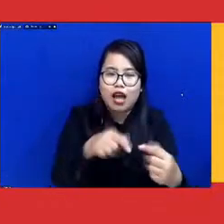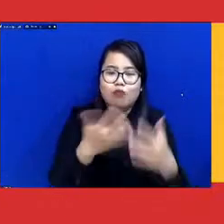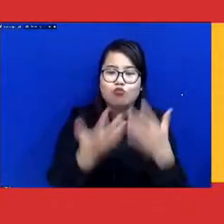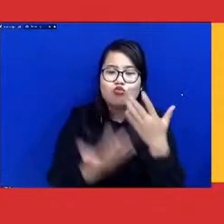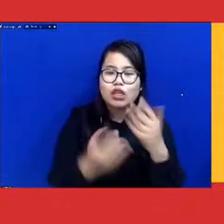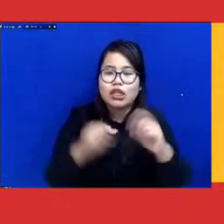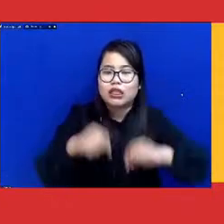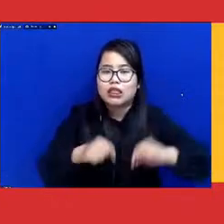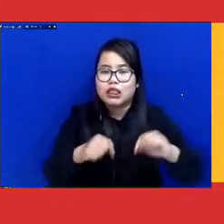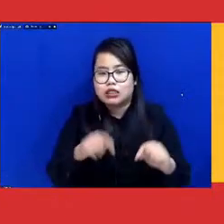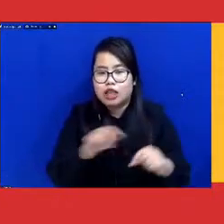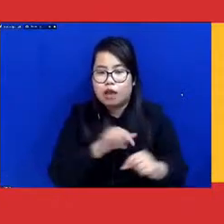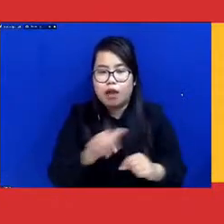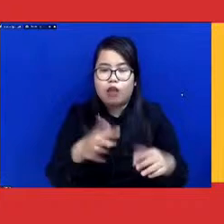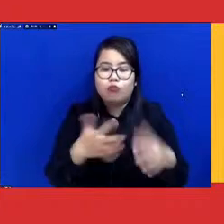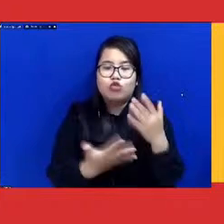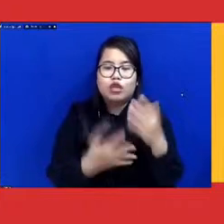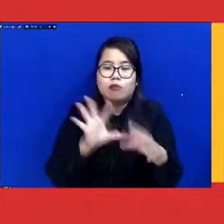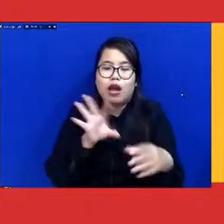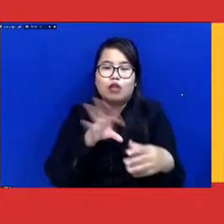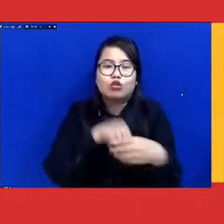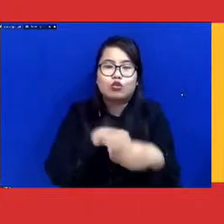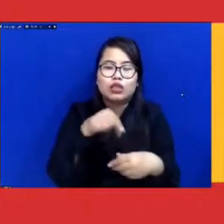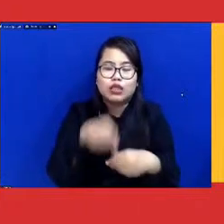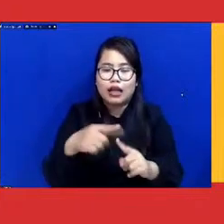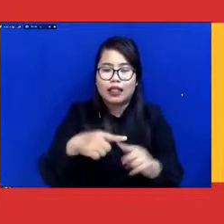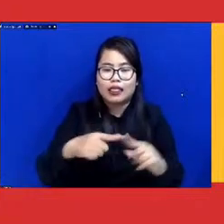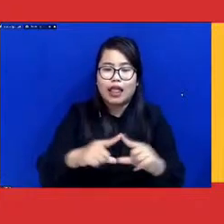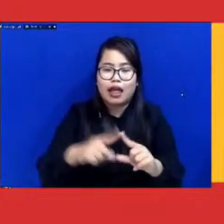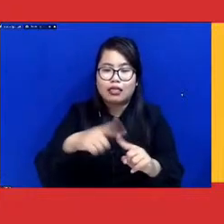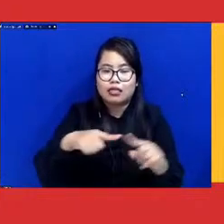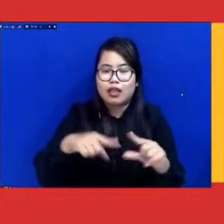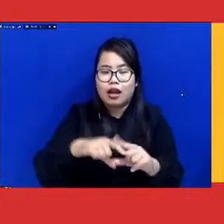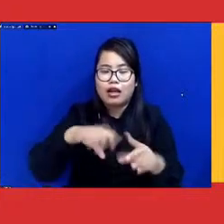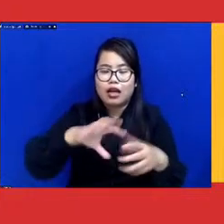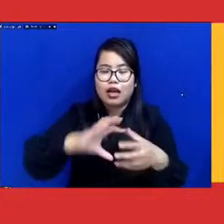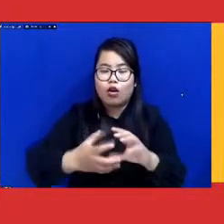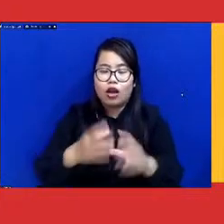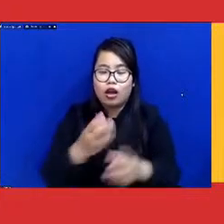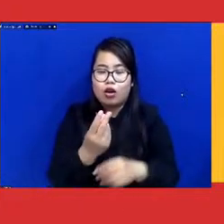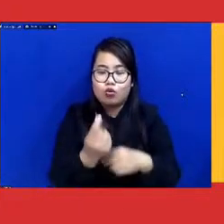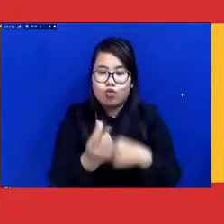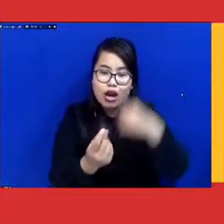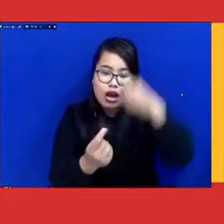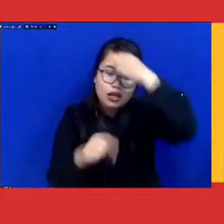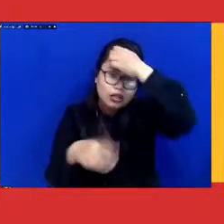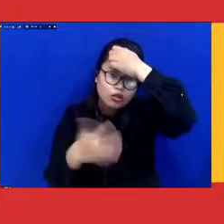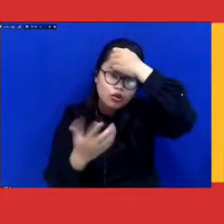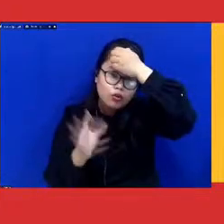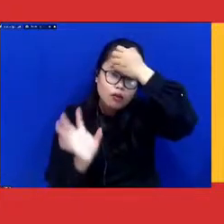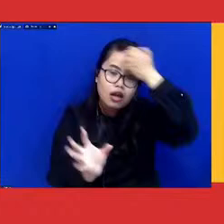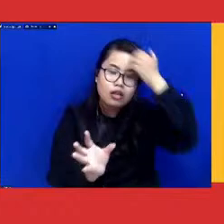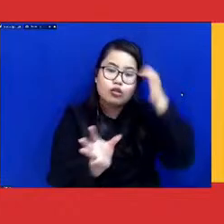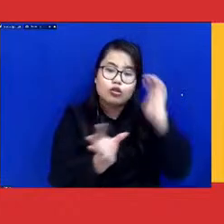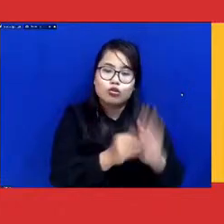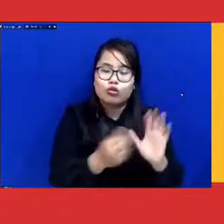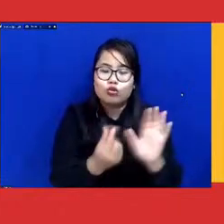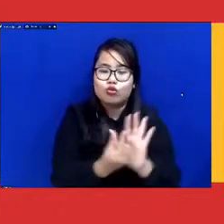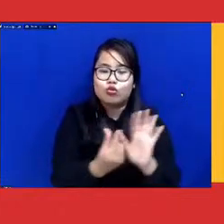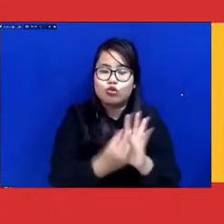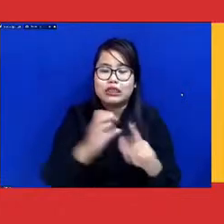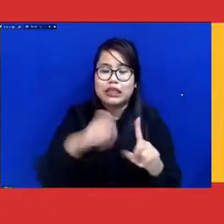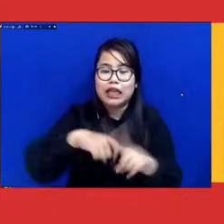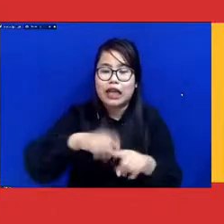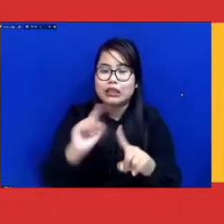kemudian masuk ke tata kelola keuangan, ya, masuk dalam UUCK 11, nanti itu semua